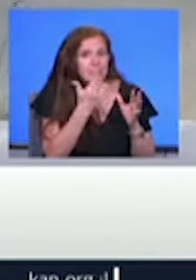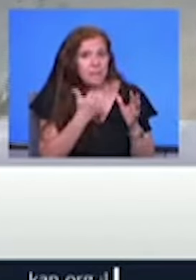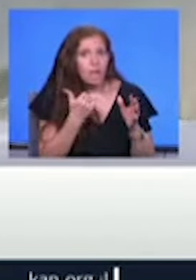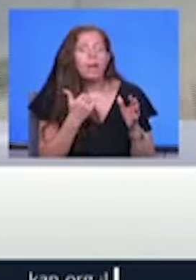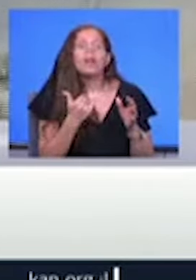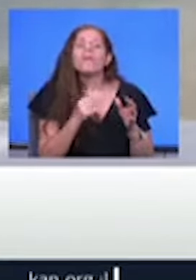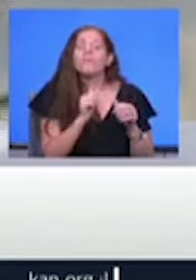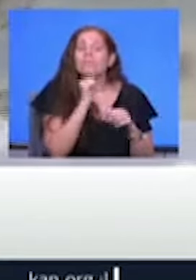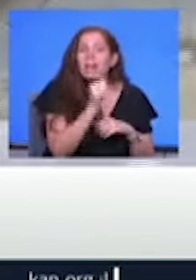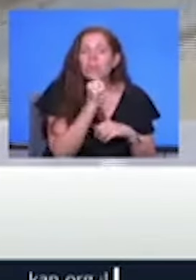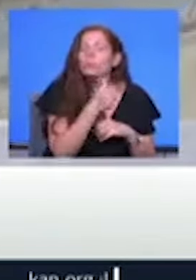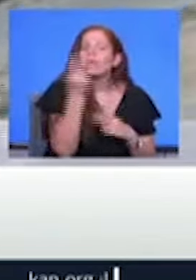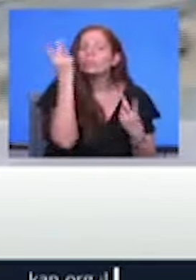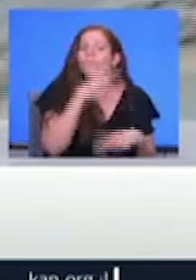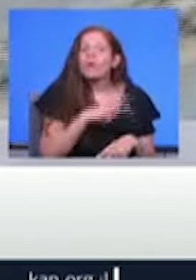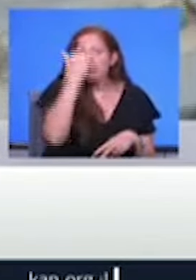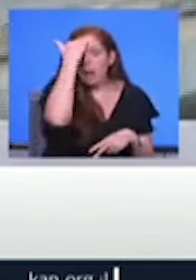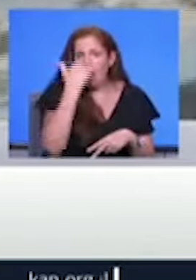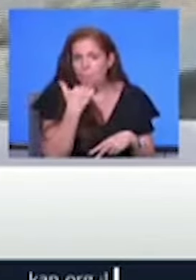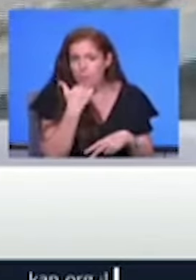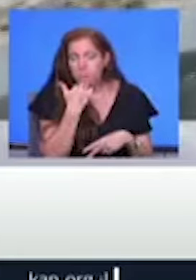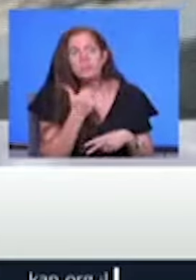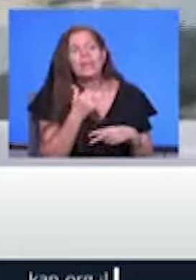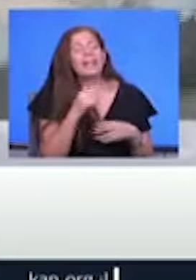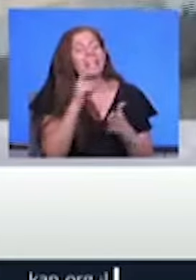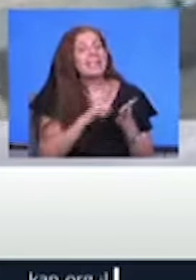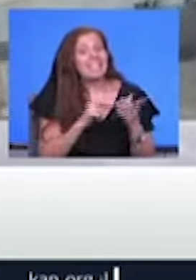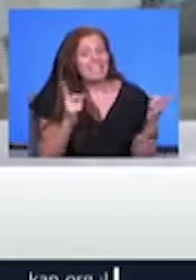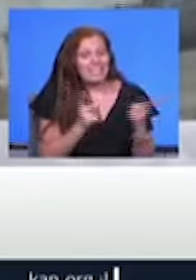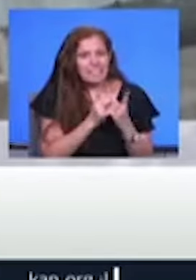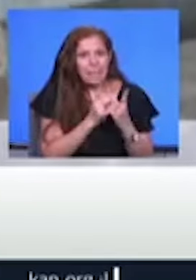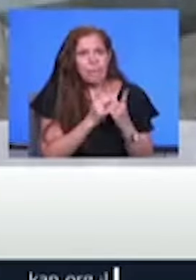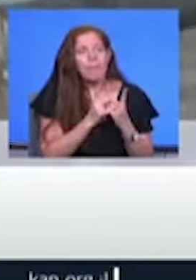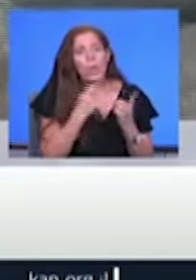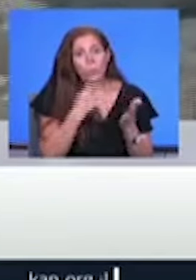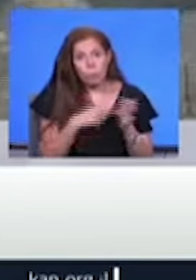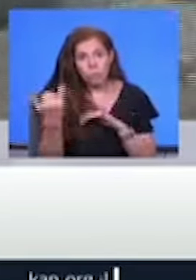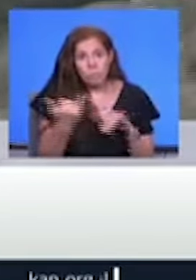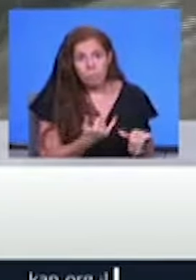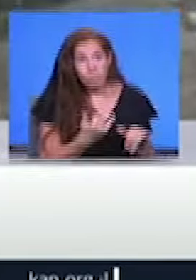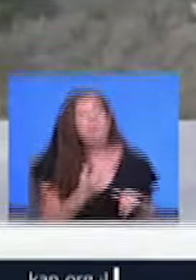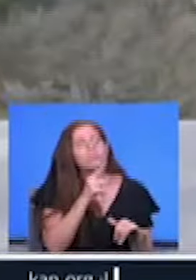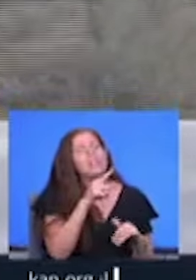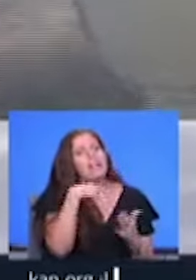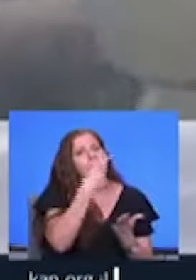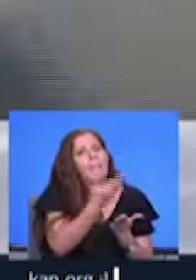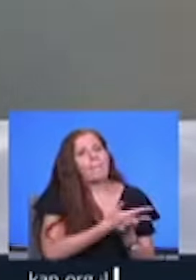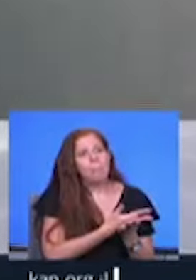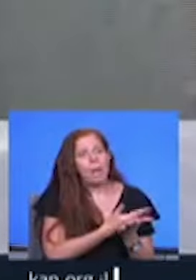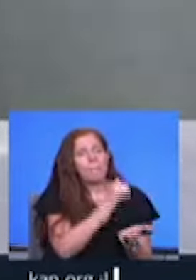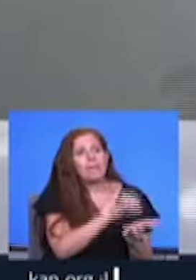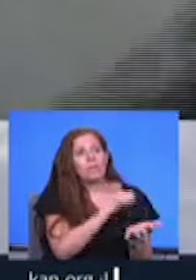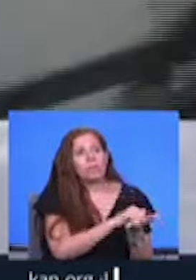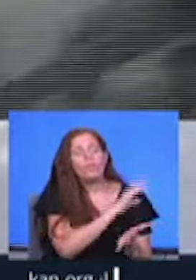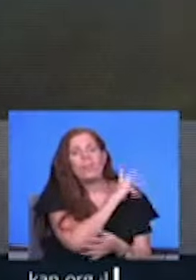זה הובן אצל חמאס ומקורביו. אקריא קטע קצר מהדוגמאות הרבות שאתה מביא. הנה מאמר בעיתון פלסטין